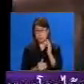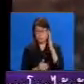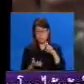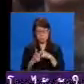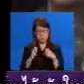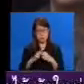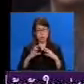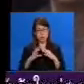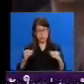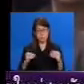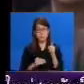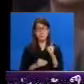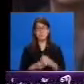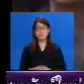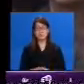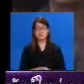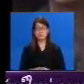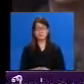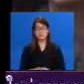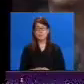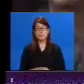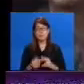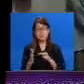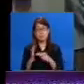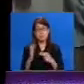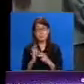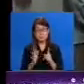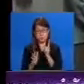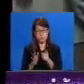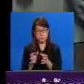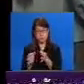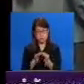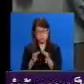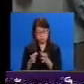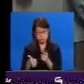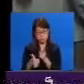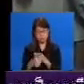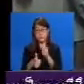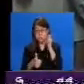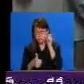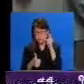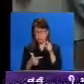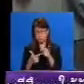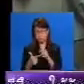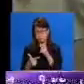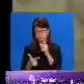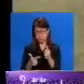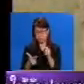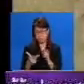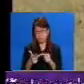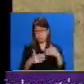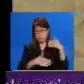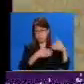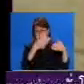3จังหวัดชายแดนภาคใต้นั่นก็คือการเข้าใจเข้าถึงและพัฒนาสุภัท